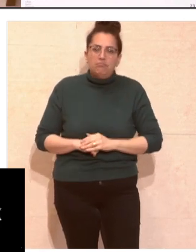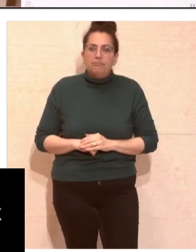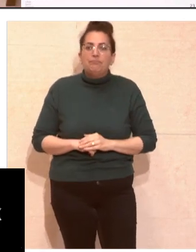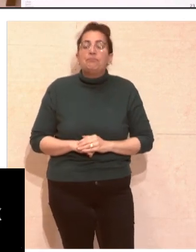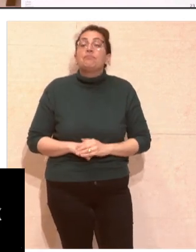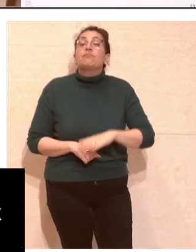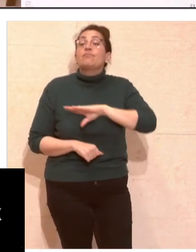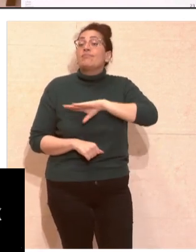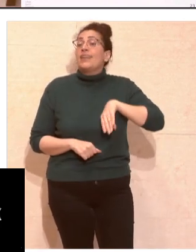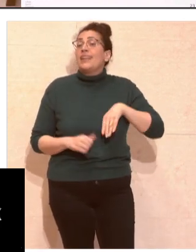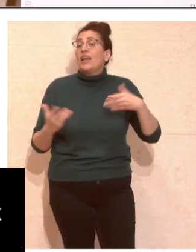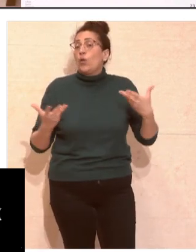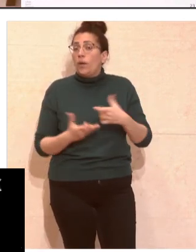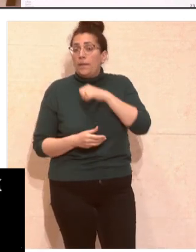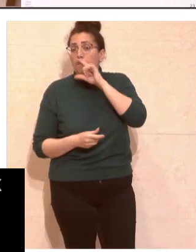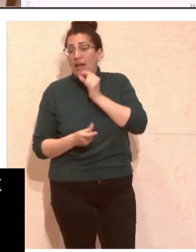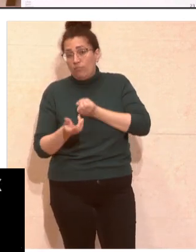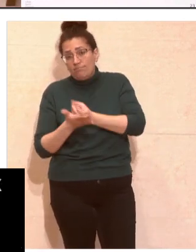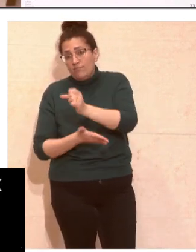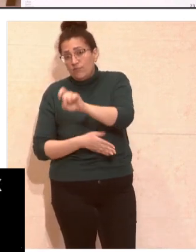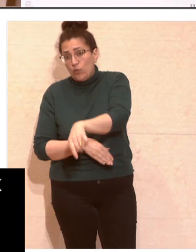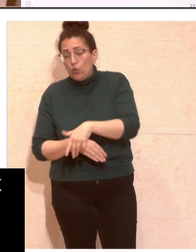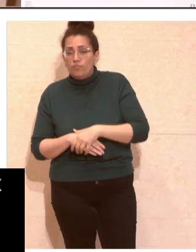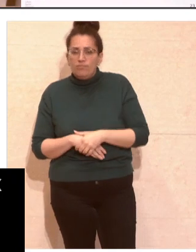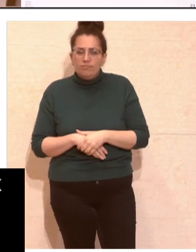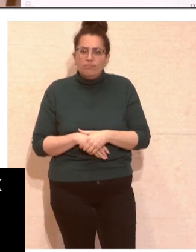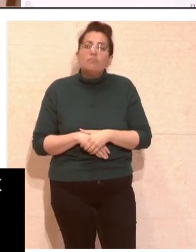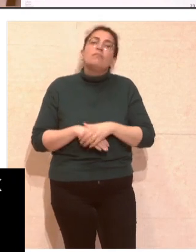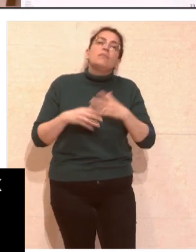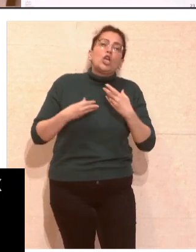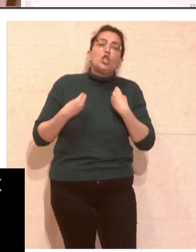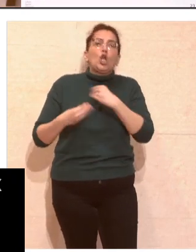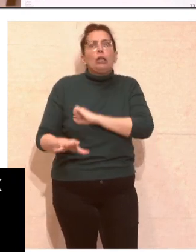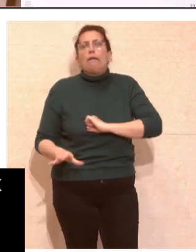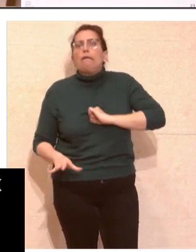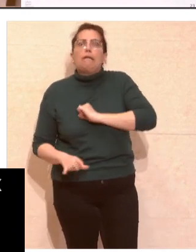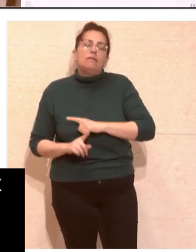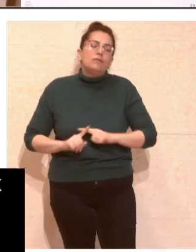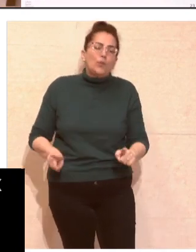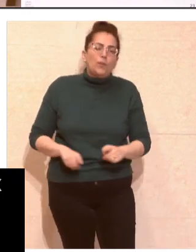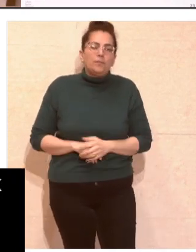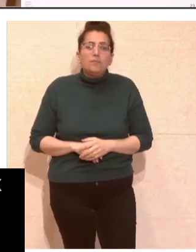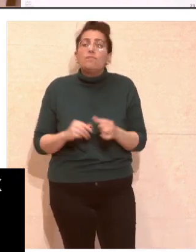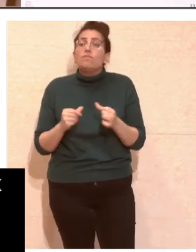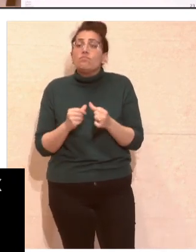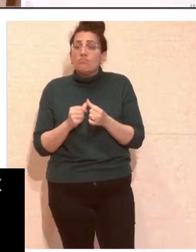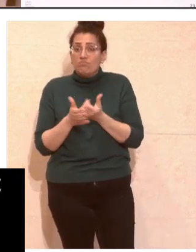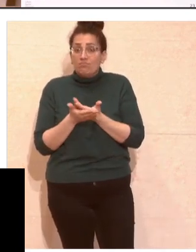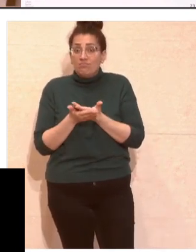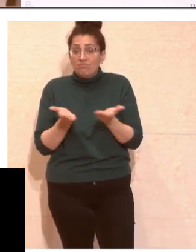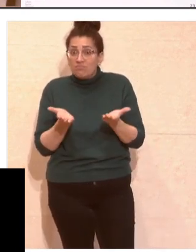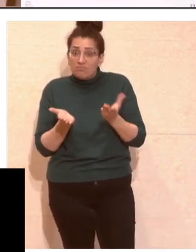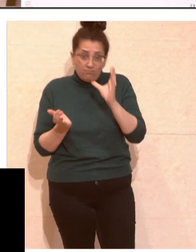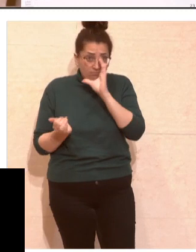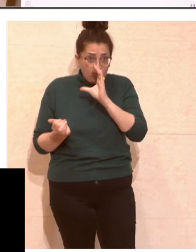fait partie de ça, au début de la vie de l'enfant, sans les culpabiliser. Donc, je vous invite à regarder, si vous